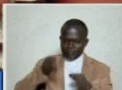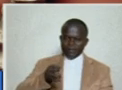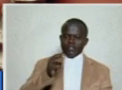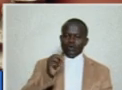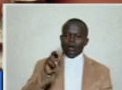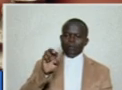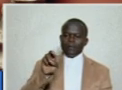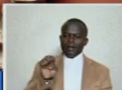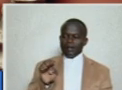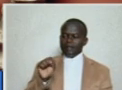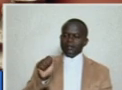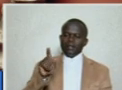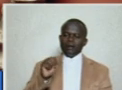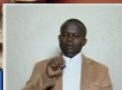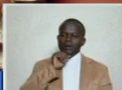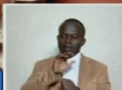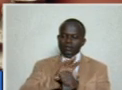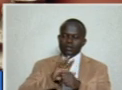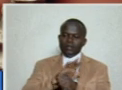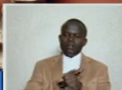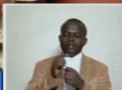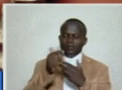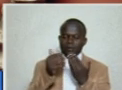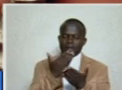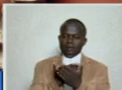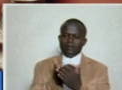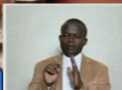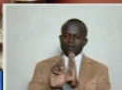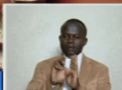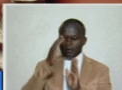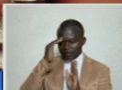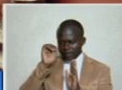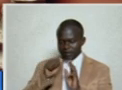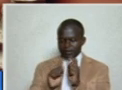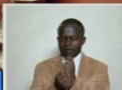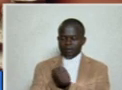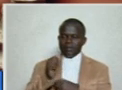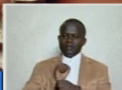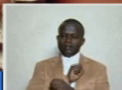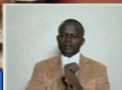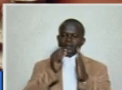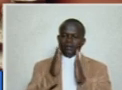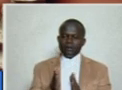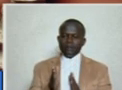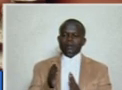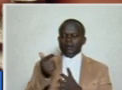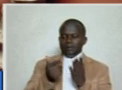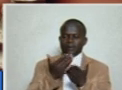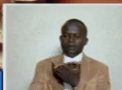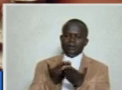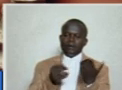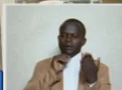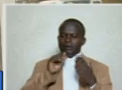Salama atujuje ibyangombwa bisabwa n'amategeko kugira ngo agirwe umusenateri, bityo kandidatire ye